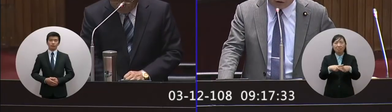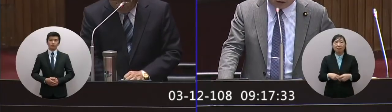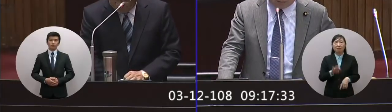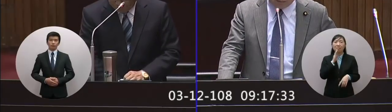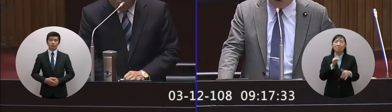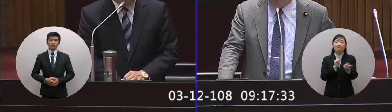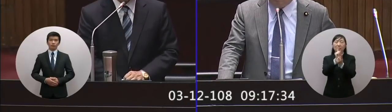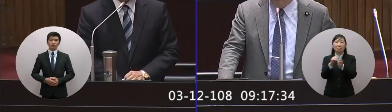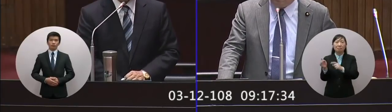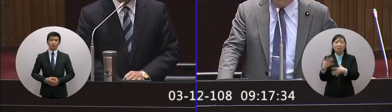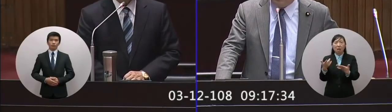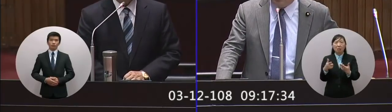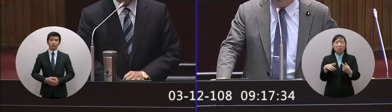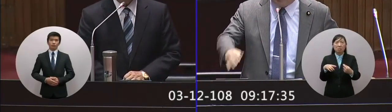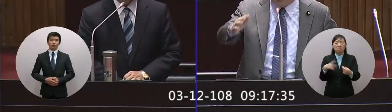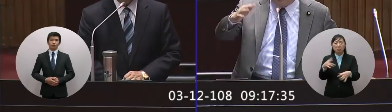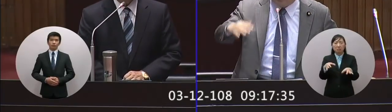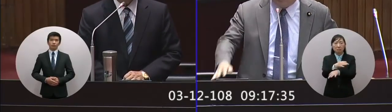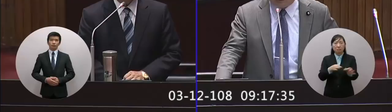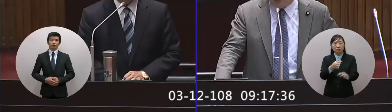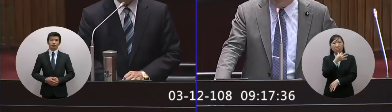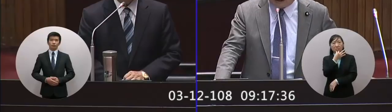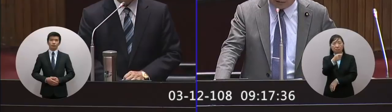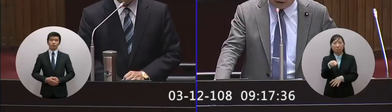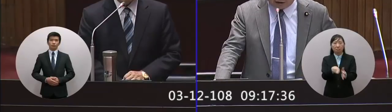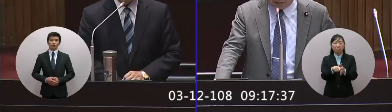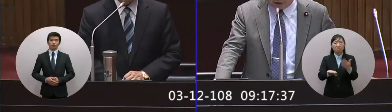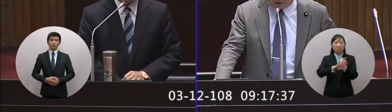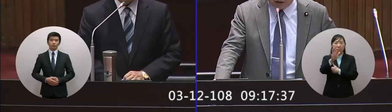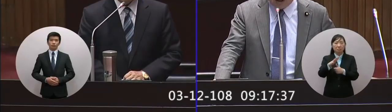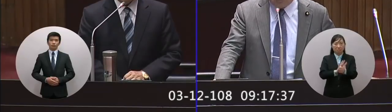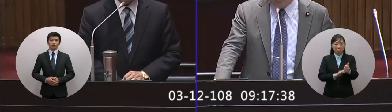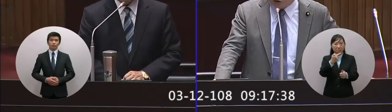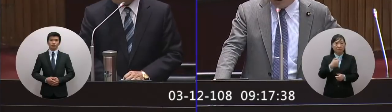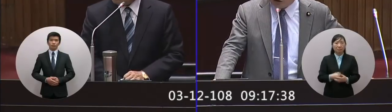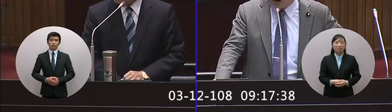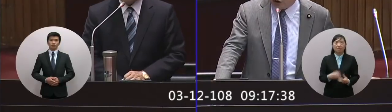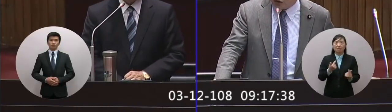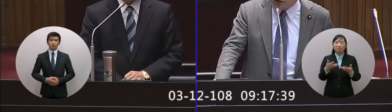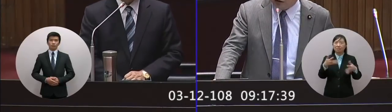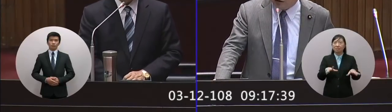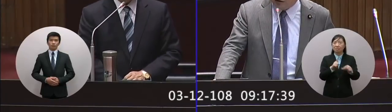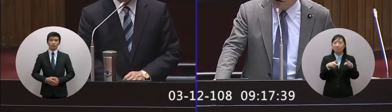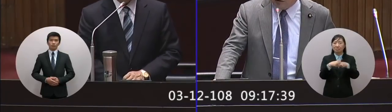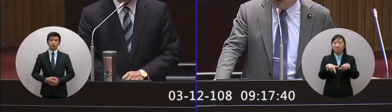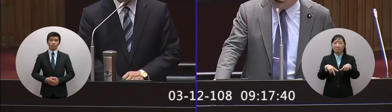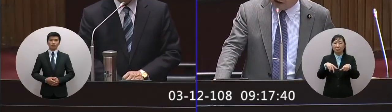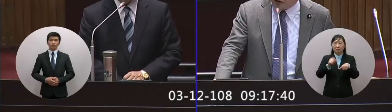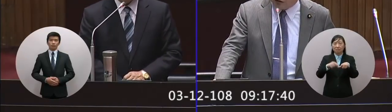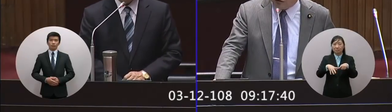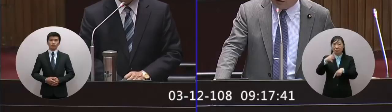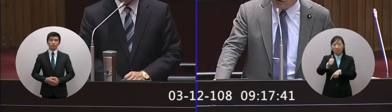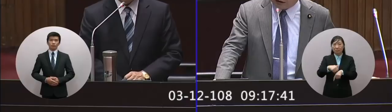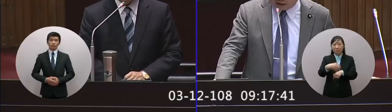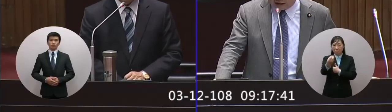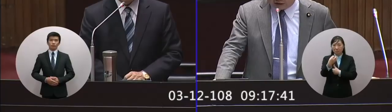时候遇到风险会。被容易受到这个外界环境改变的这个变动，有很多中小企业主跟我反